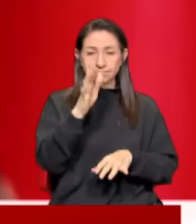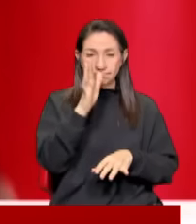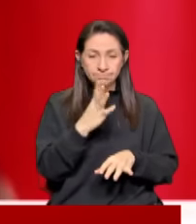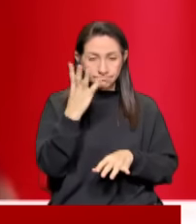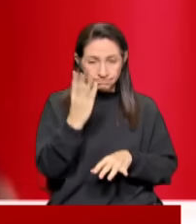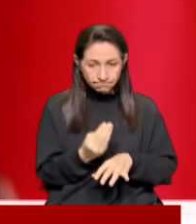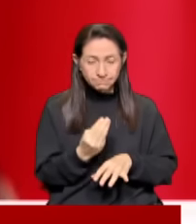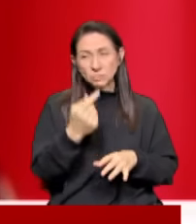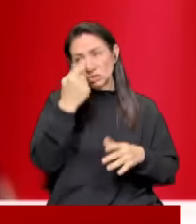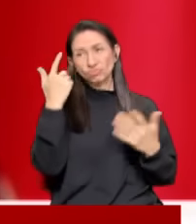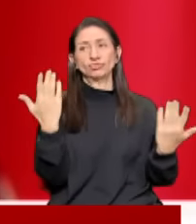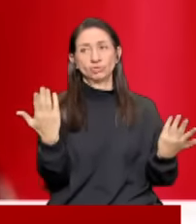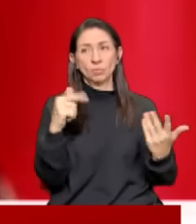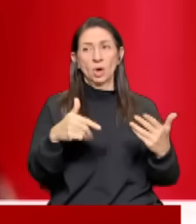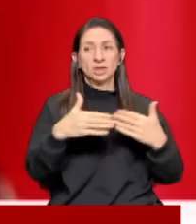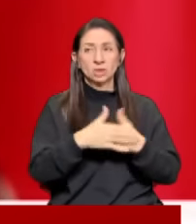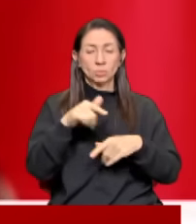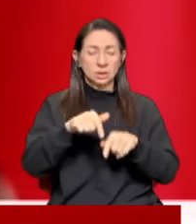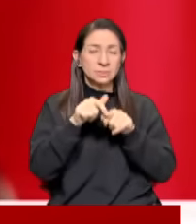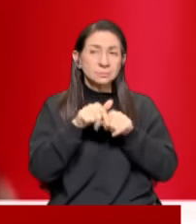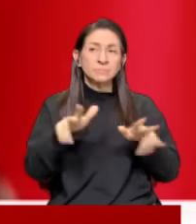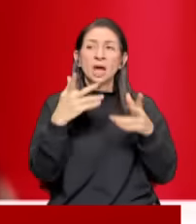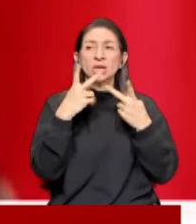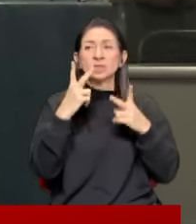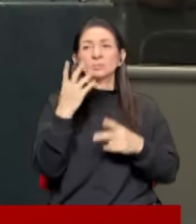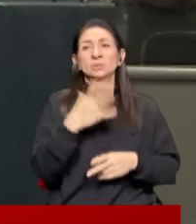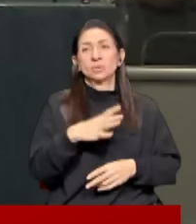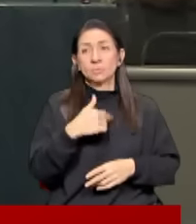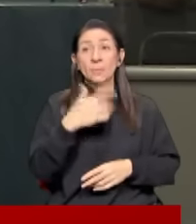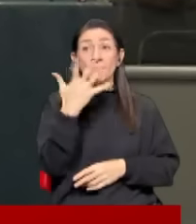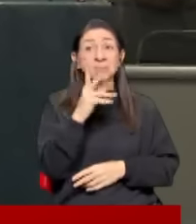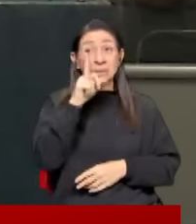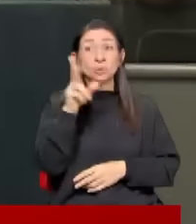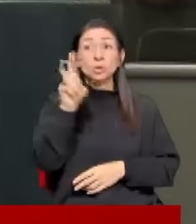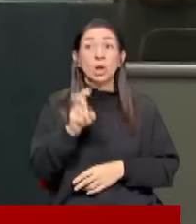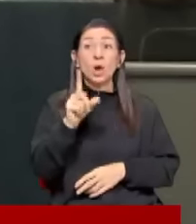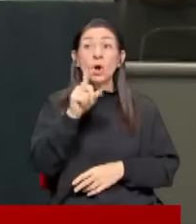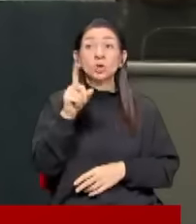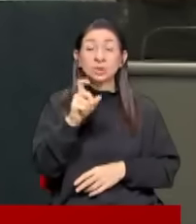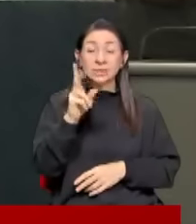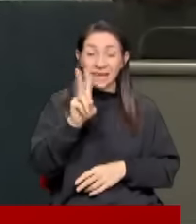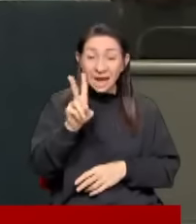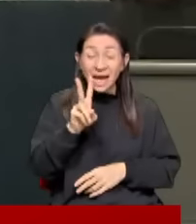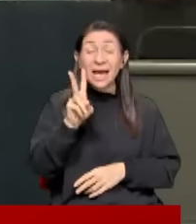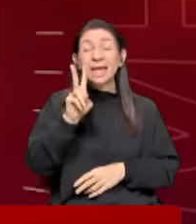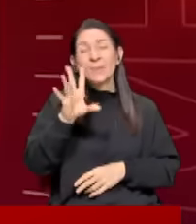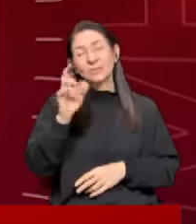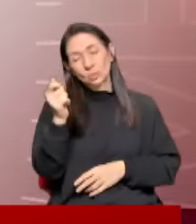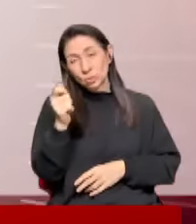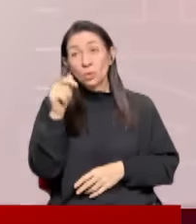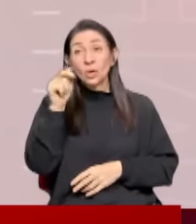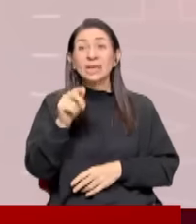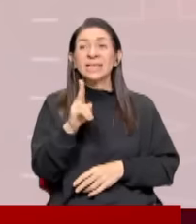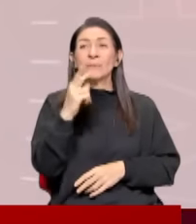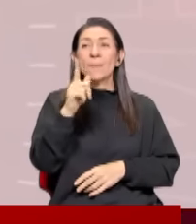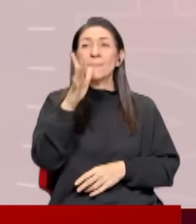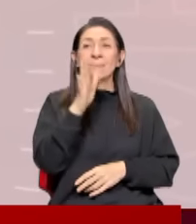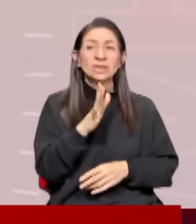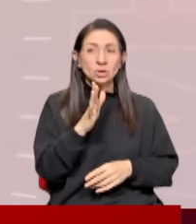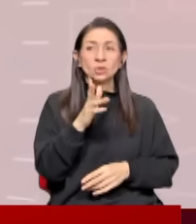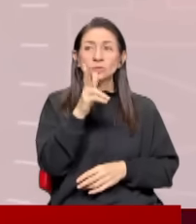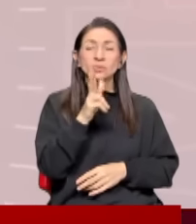lira olarak inşallah bu akşam buradan açıklamış oluyoruz. 5 Nisan'da dolar kuru 19 lira 25 kuruştu ve o gün 7500